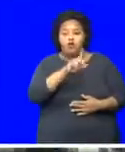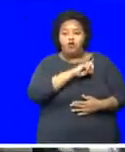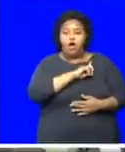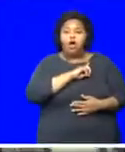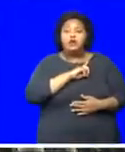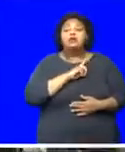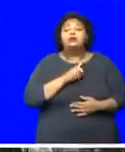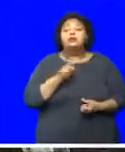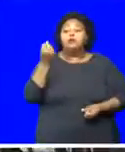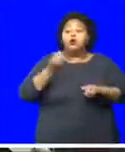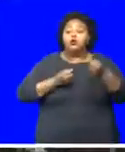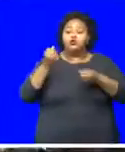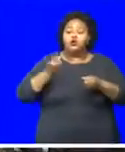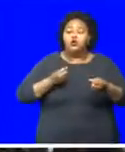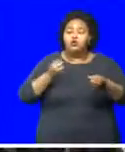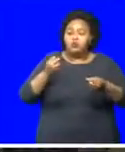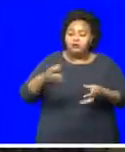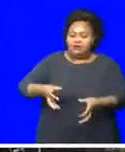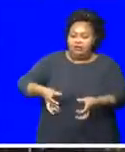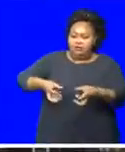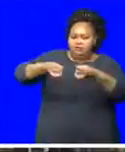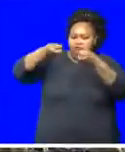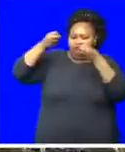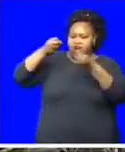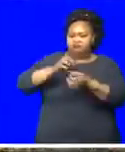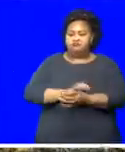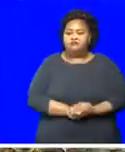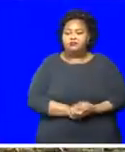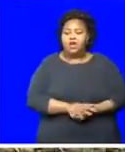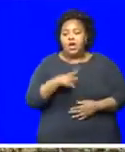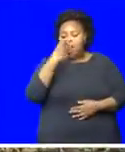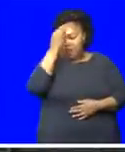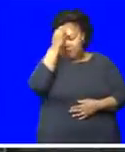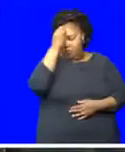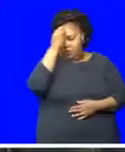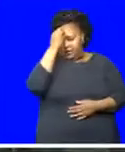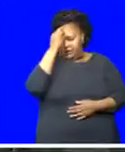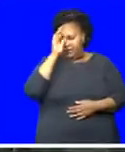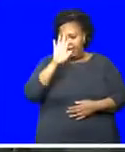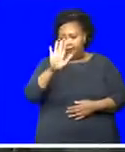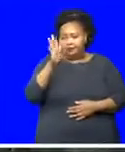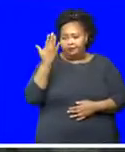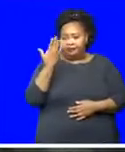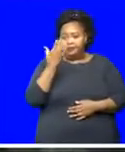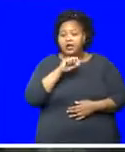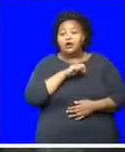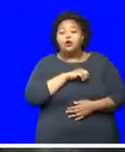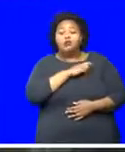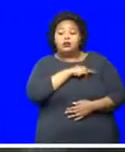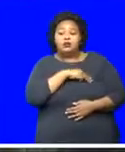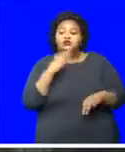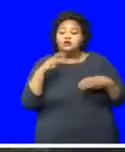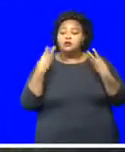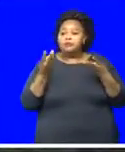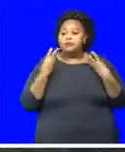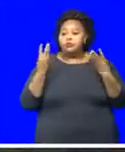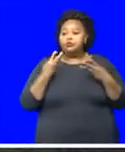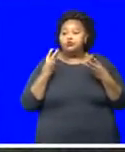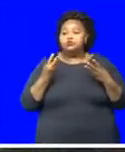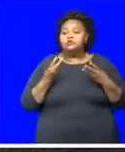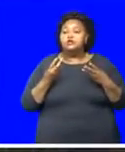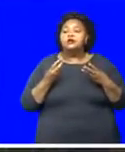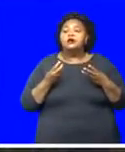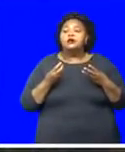khona. Liphoyisa lemgwaqo siphamandla ngabenze licela abashayeli bahambe ngelitubane elibhekekile kanti-ke bagibeli bale moto baphothwinyise